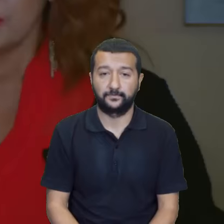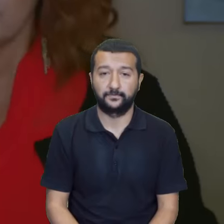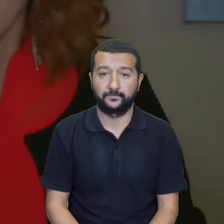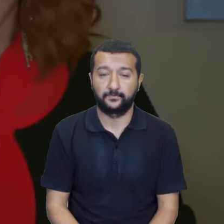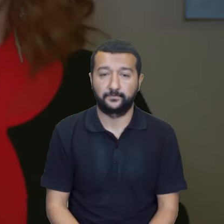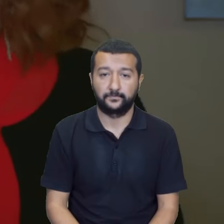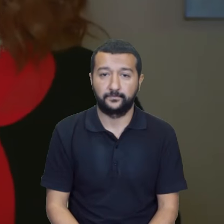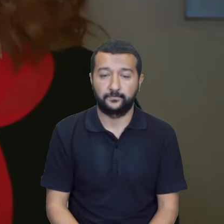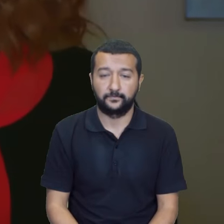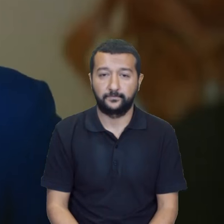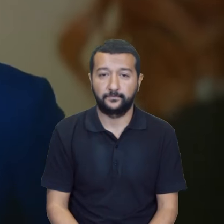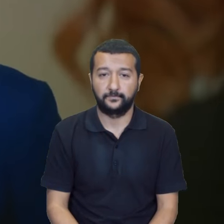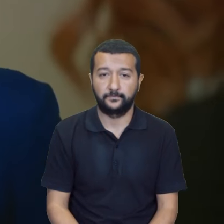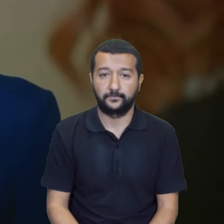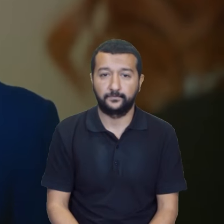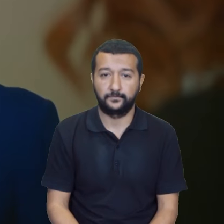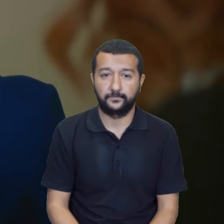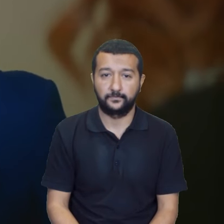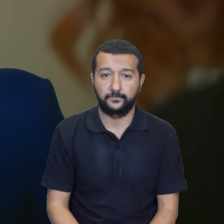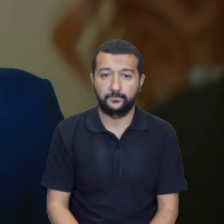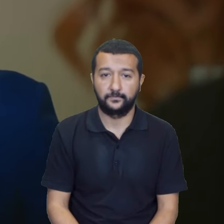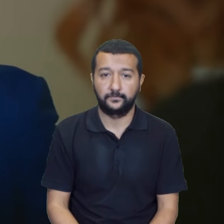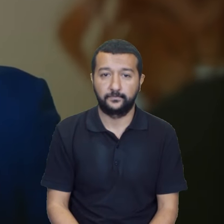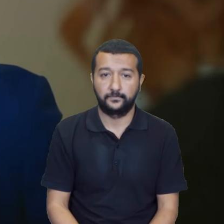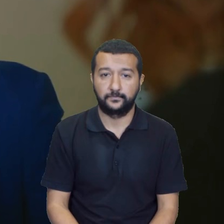Haşan sinirle gözlerini devirdi.